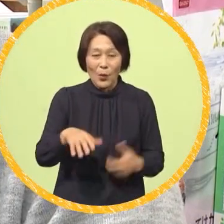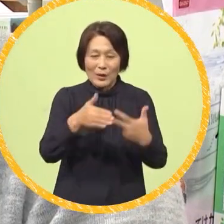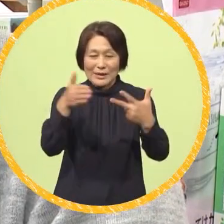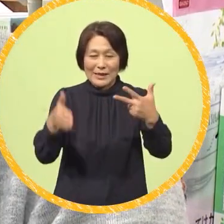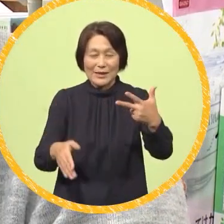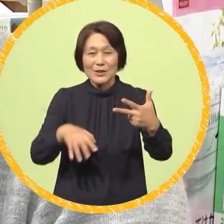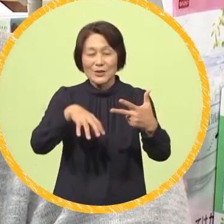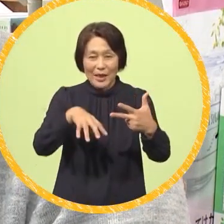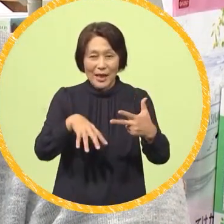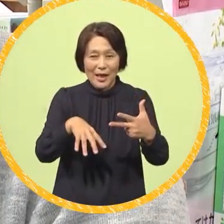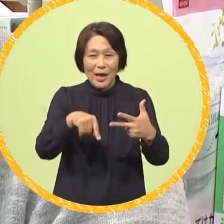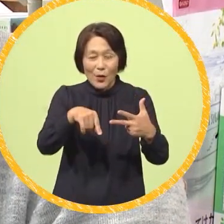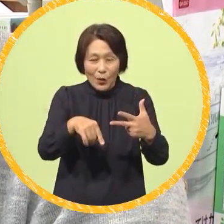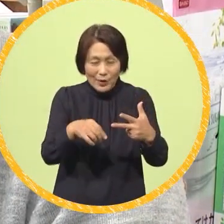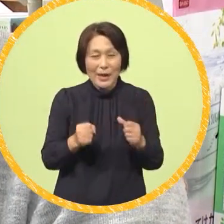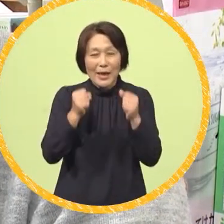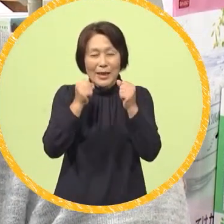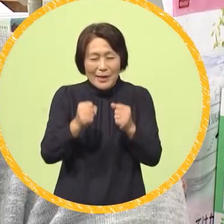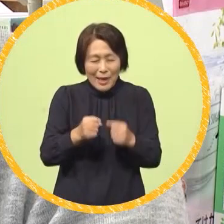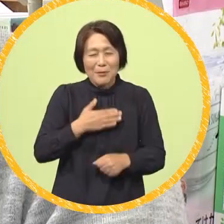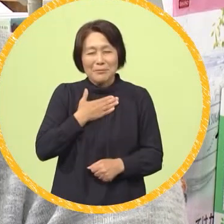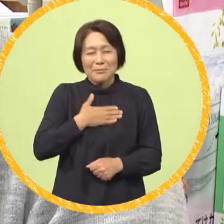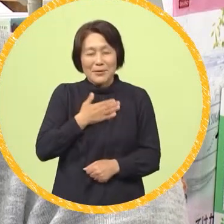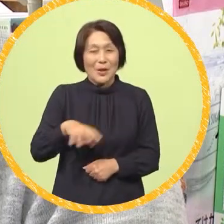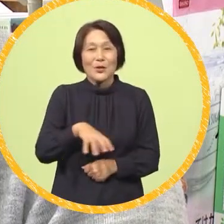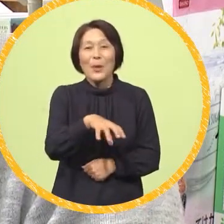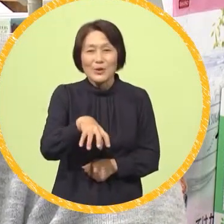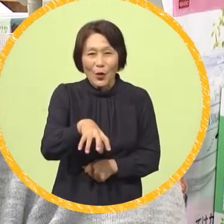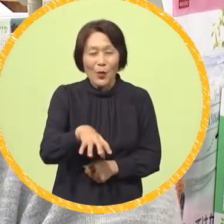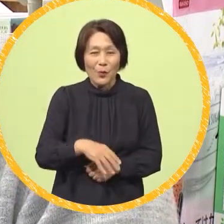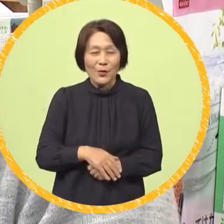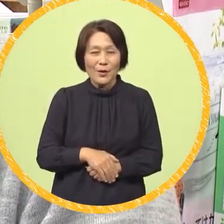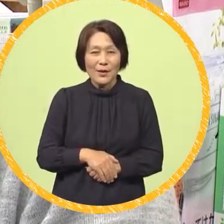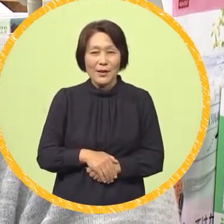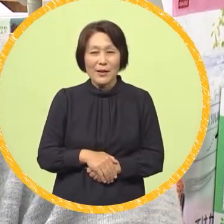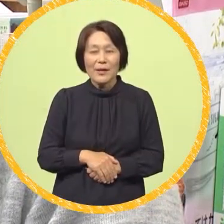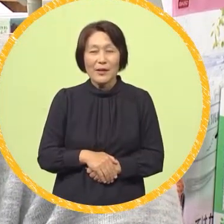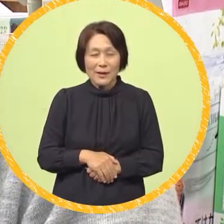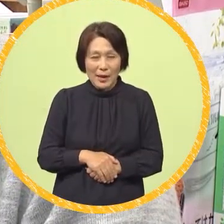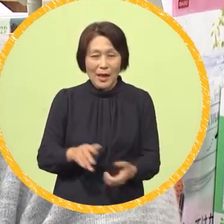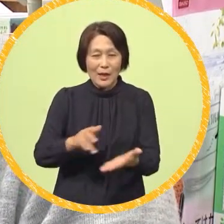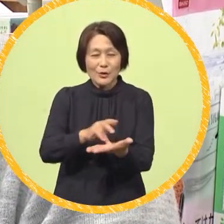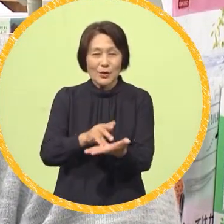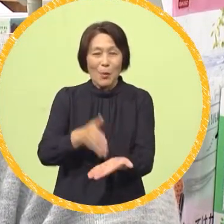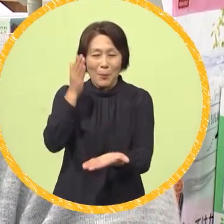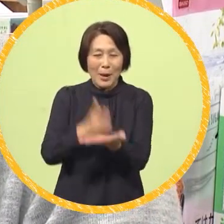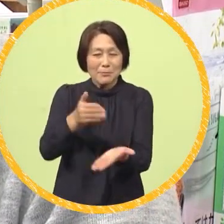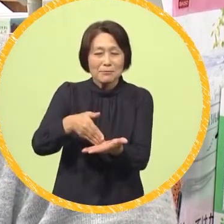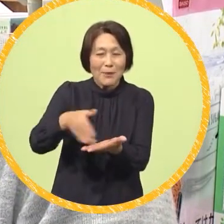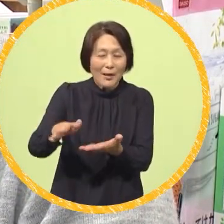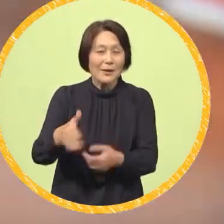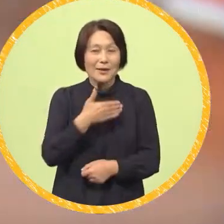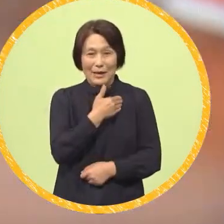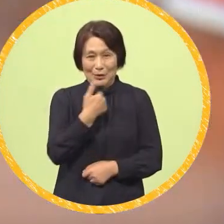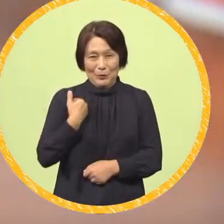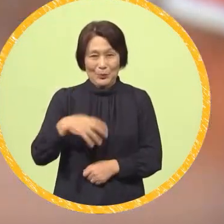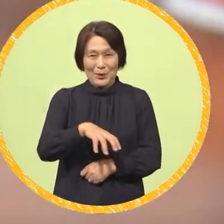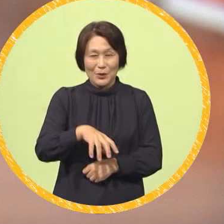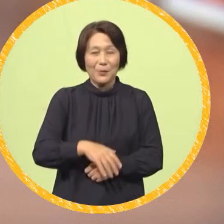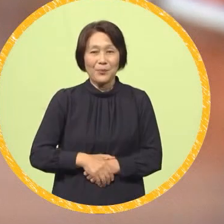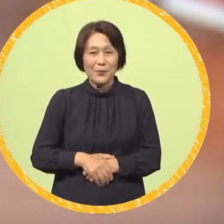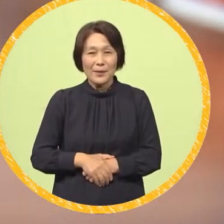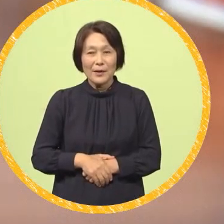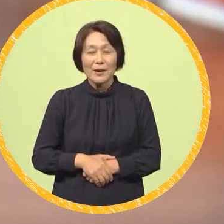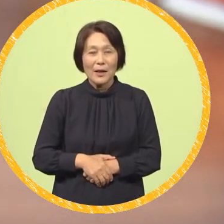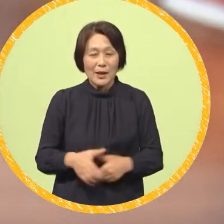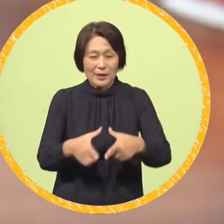としてまあ居場所ですね、みんなの居場所として薬物をまあやめていくというか、はい、 ダルク